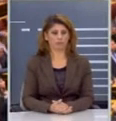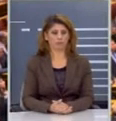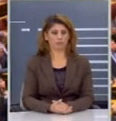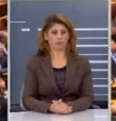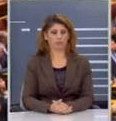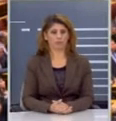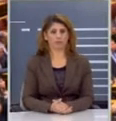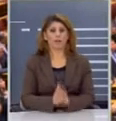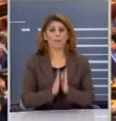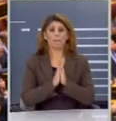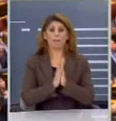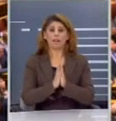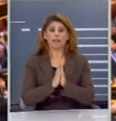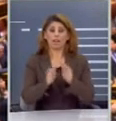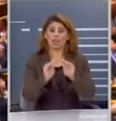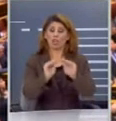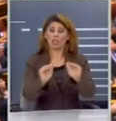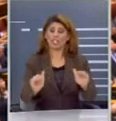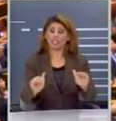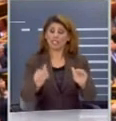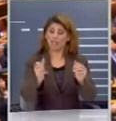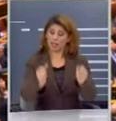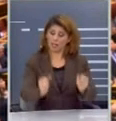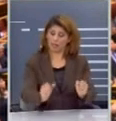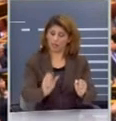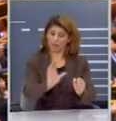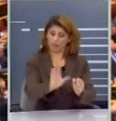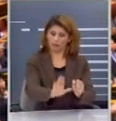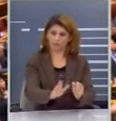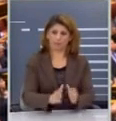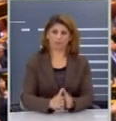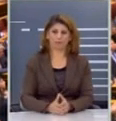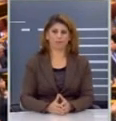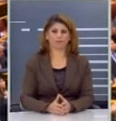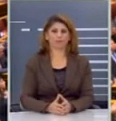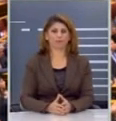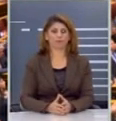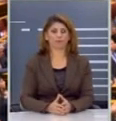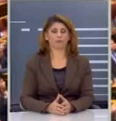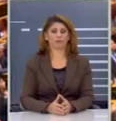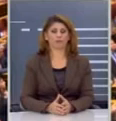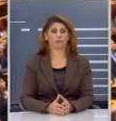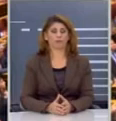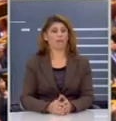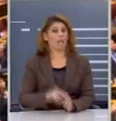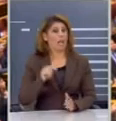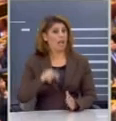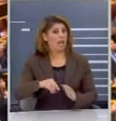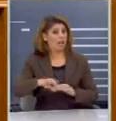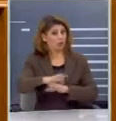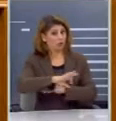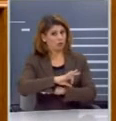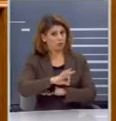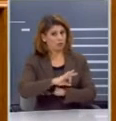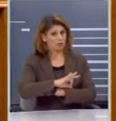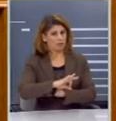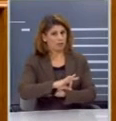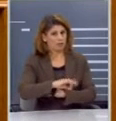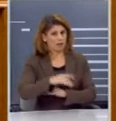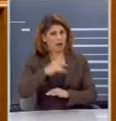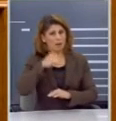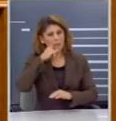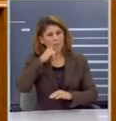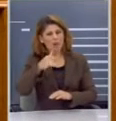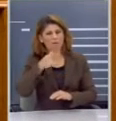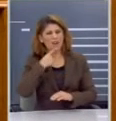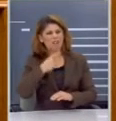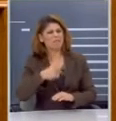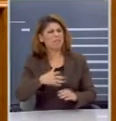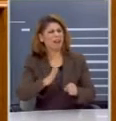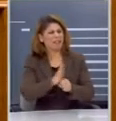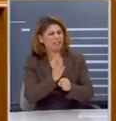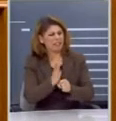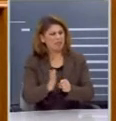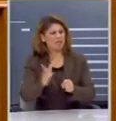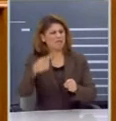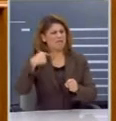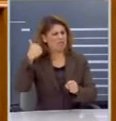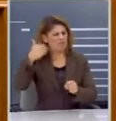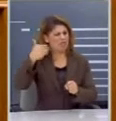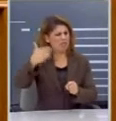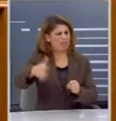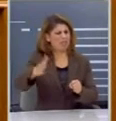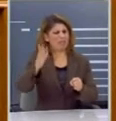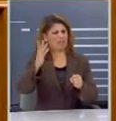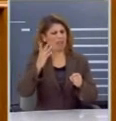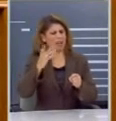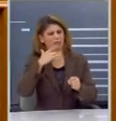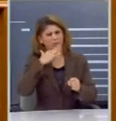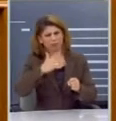καθίστε. Το σχέδιο αυτό, παρά την διαρκή και διαρκώς διαψευδόμενη καταστροφολογία της Νέας